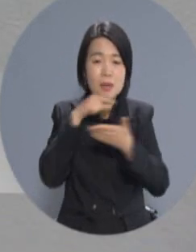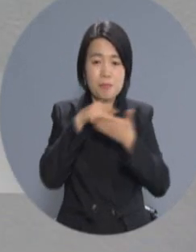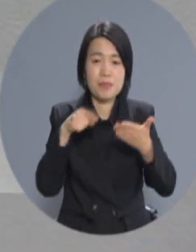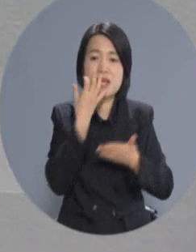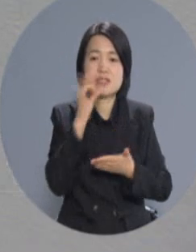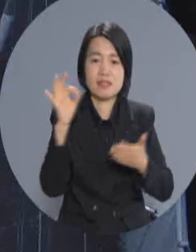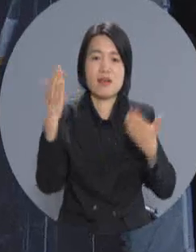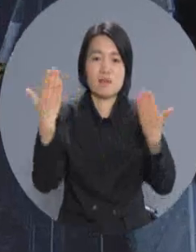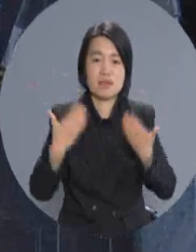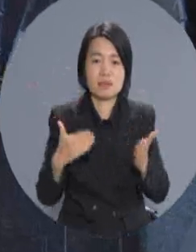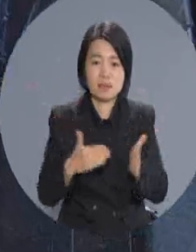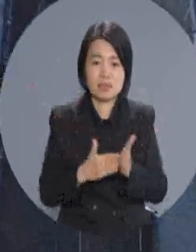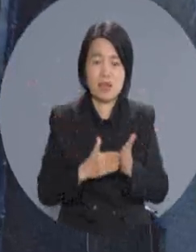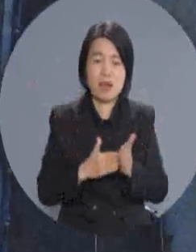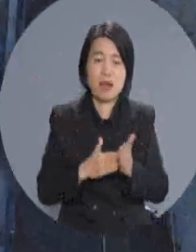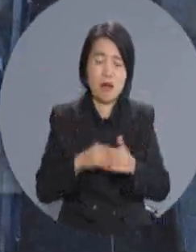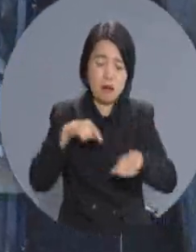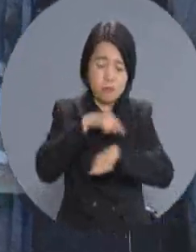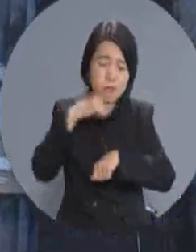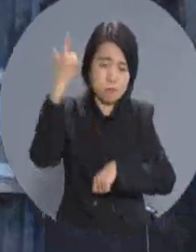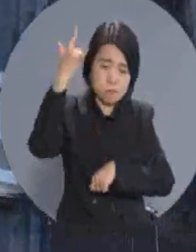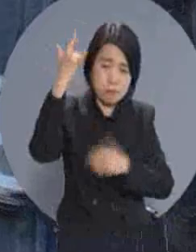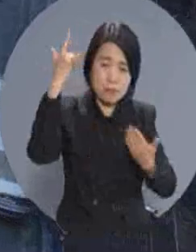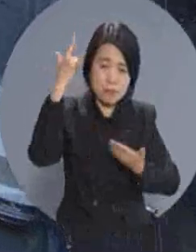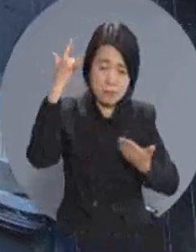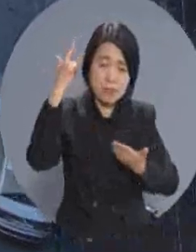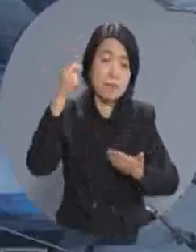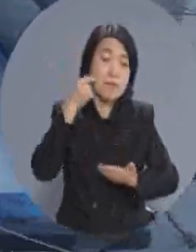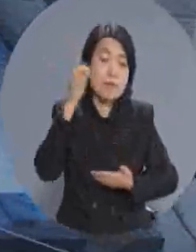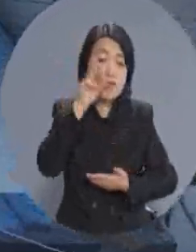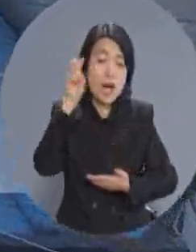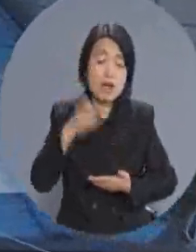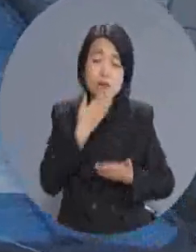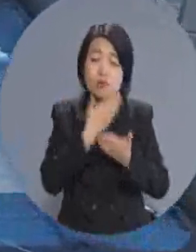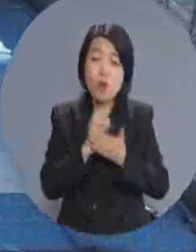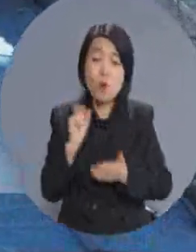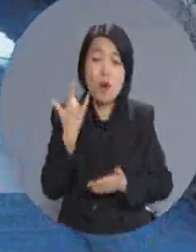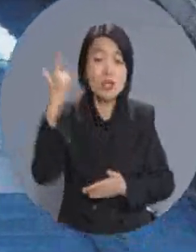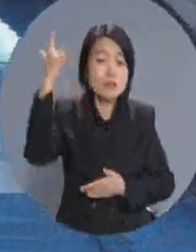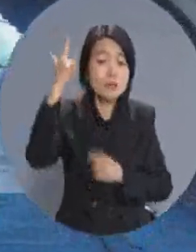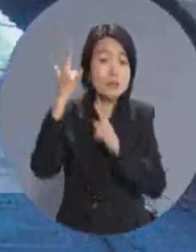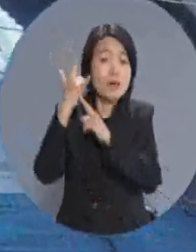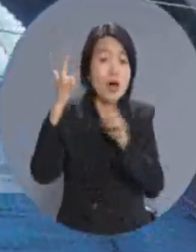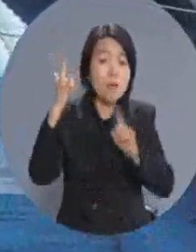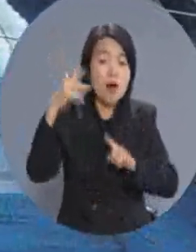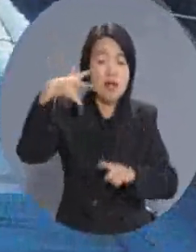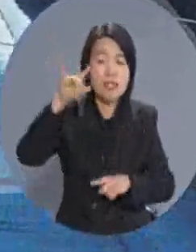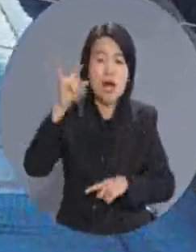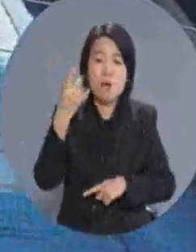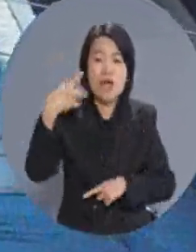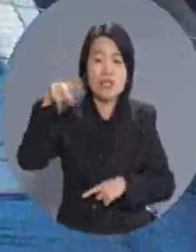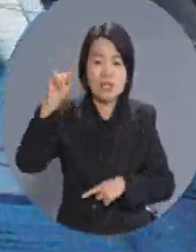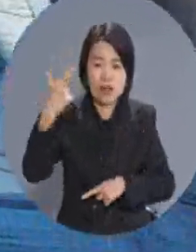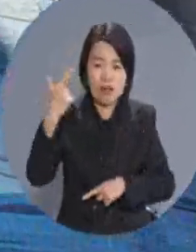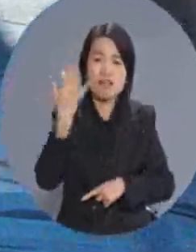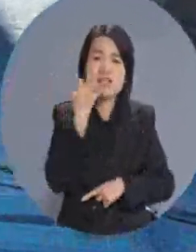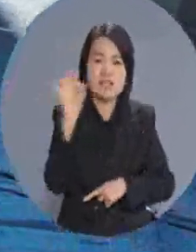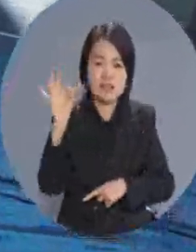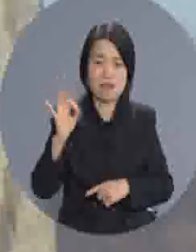받았습니다. 장시간 햇볕에 노출돼 일하며 피부암의 주요 원인 중 하나인 자외선에 노출된 것이